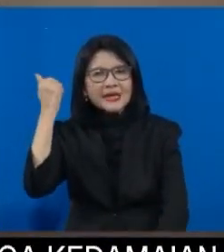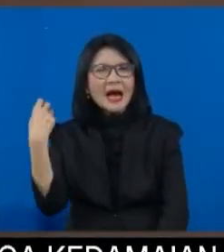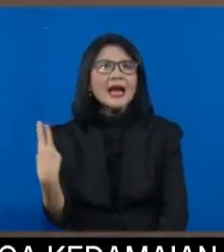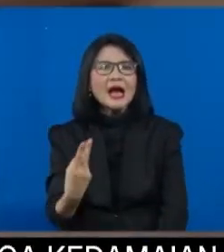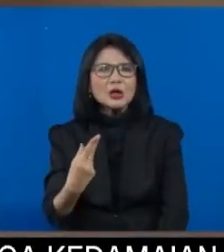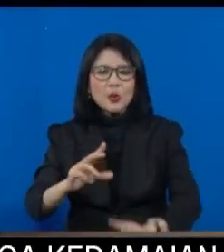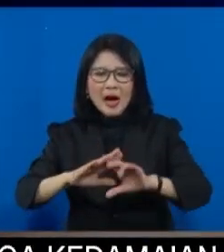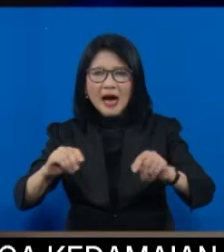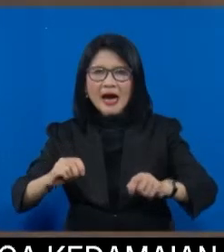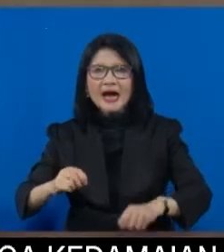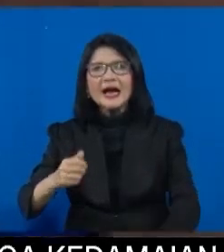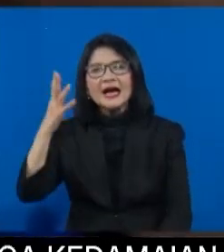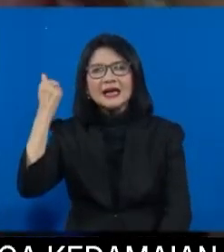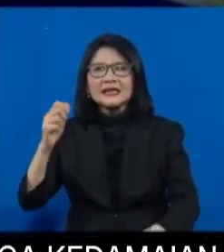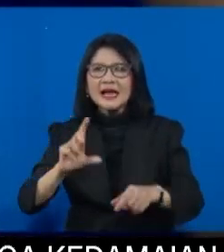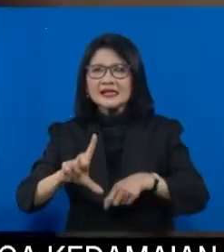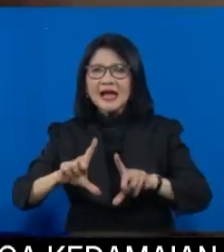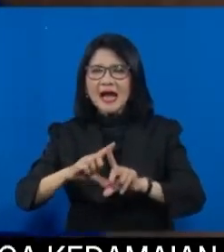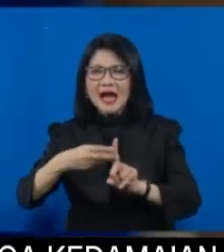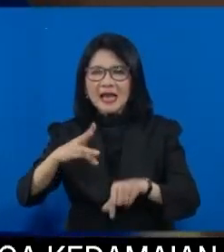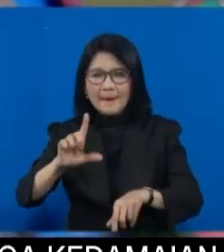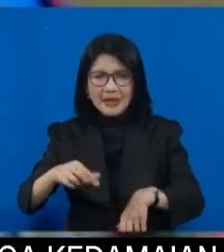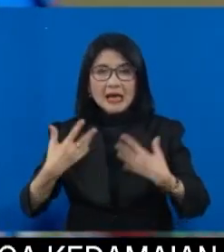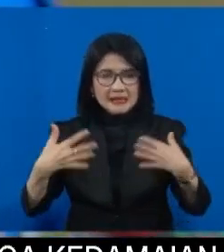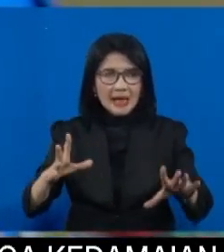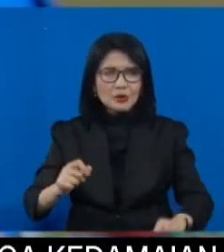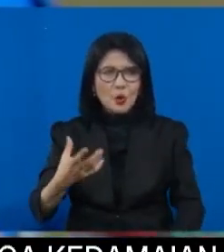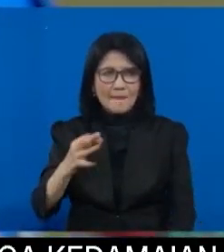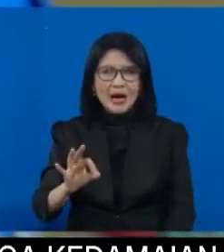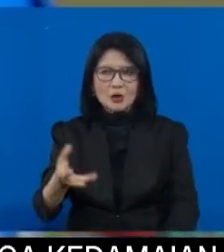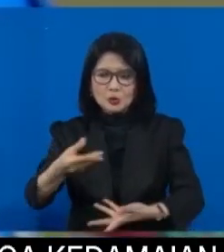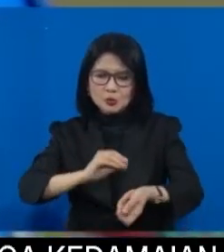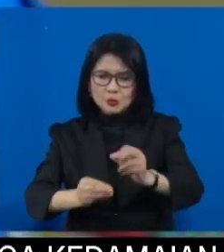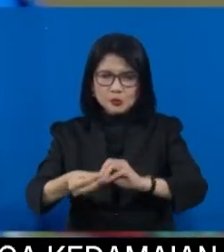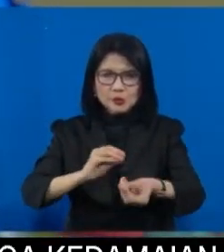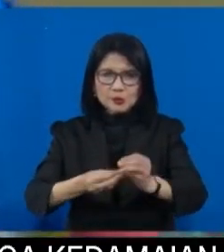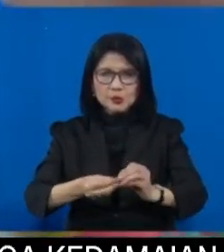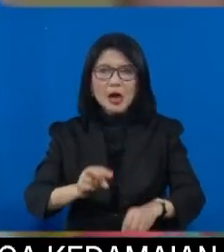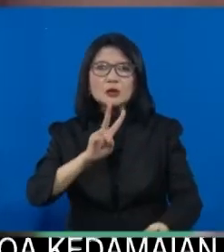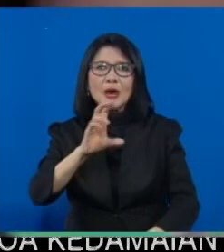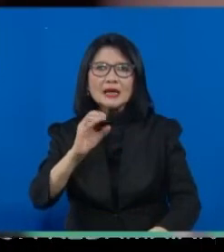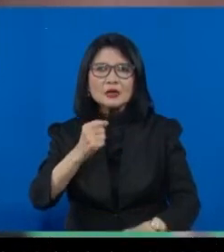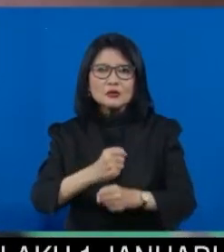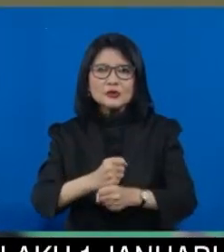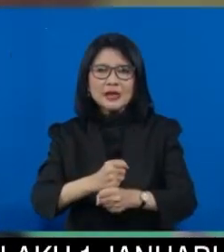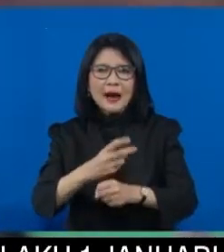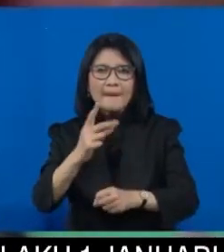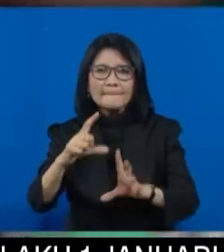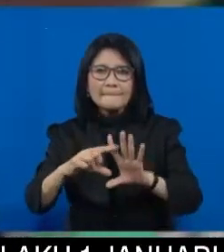kedua adalah kertas label. Setelah itu, barulah dikemas dengan ukuran 200 gram.